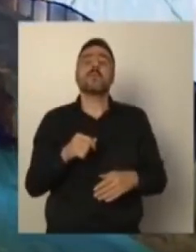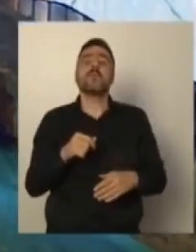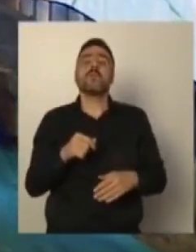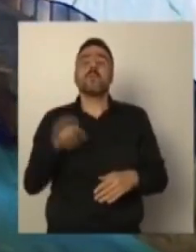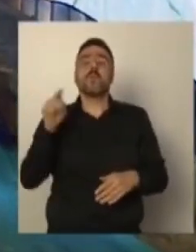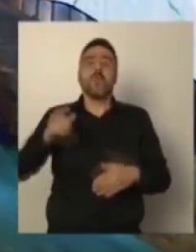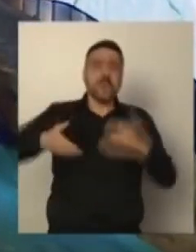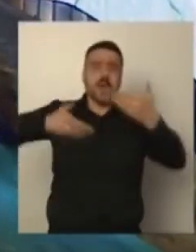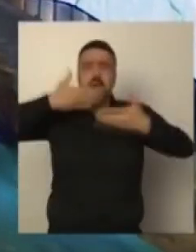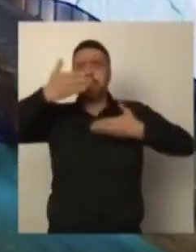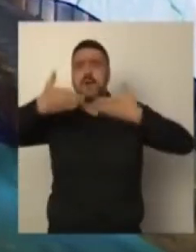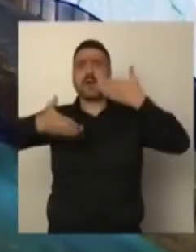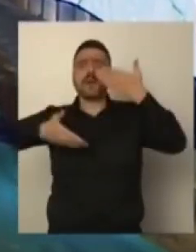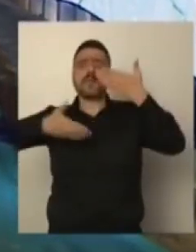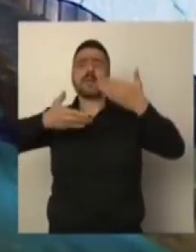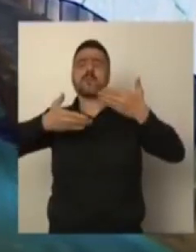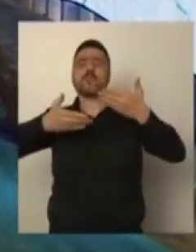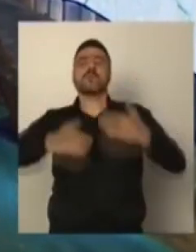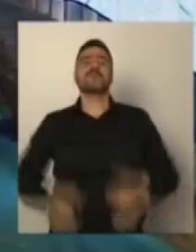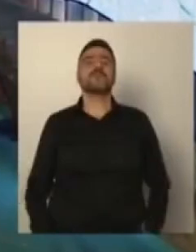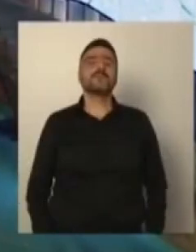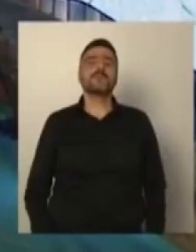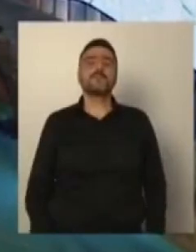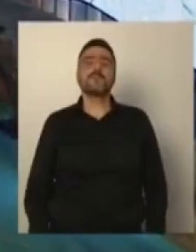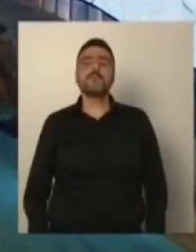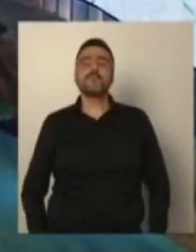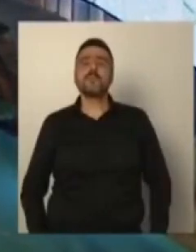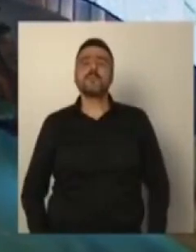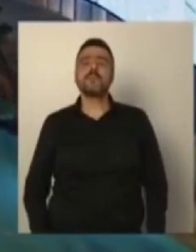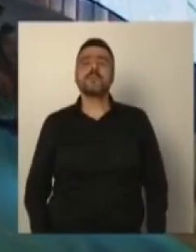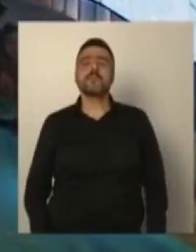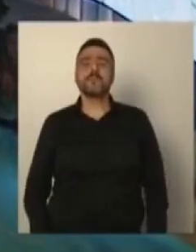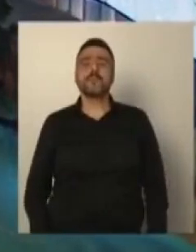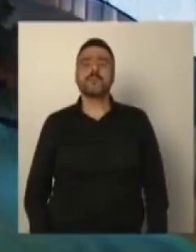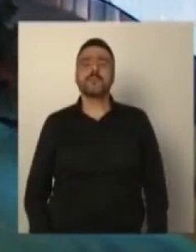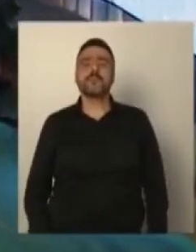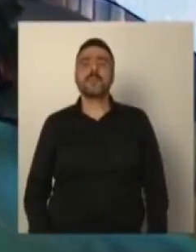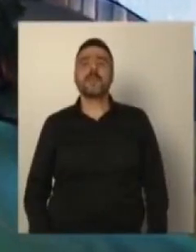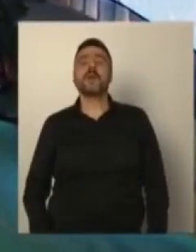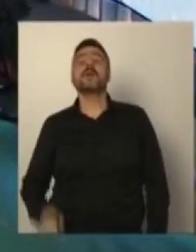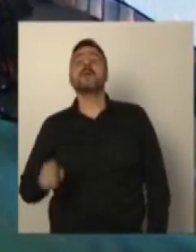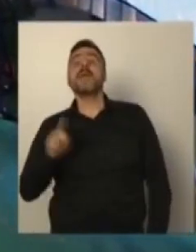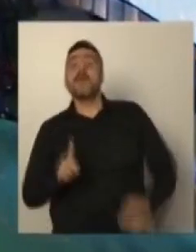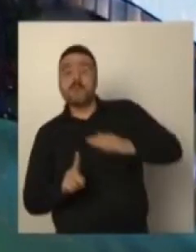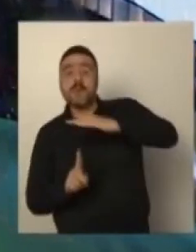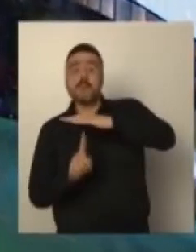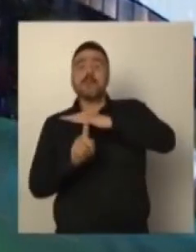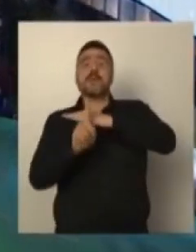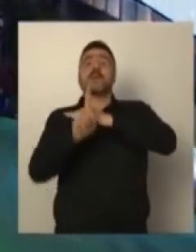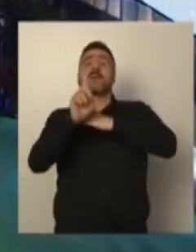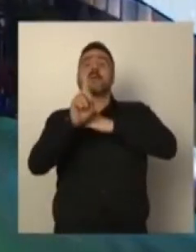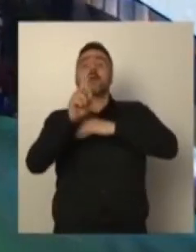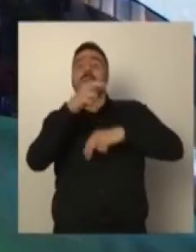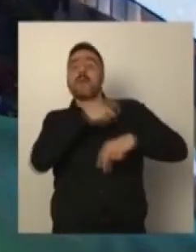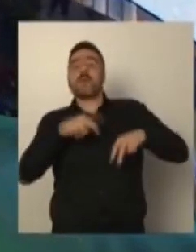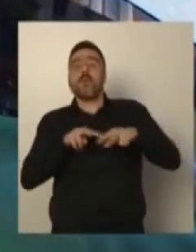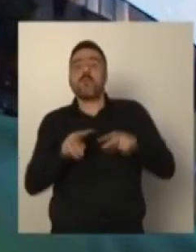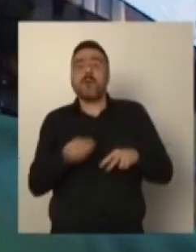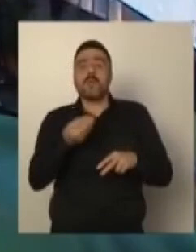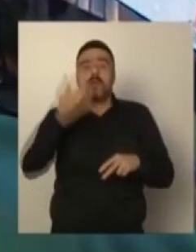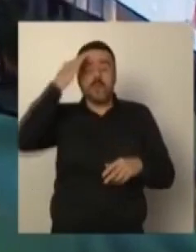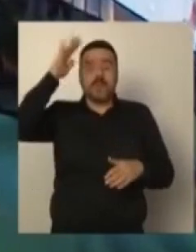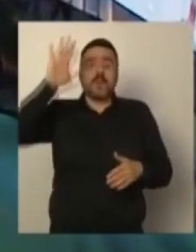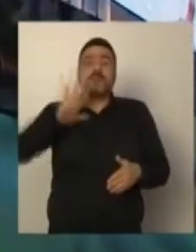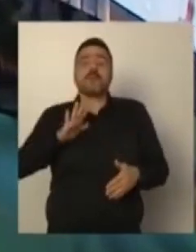eyleyip ettin niyaz, ümmetin miracını kıldım namaz. Her kaçan kim bu